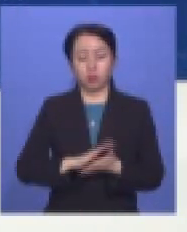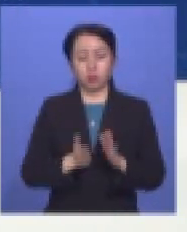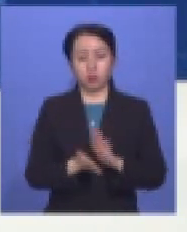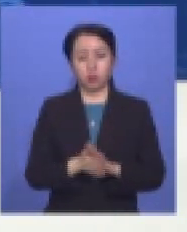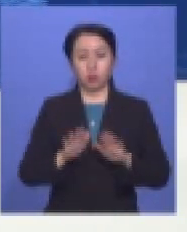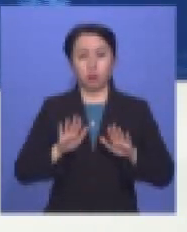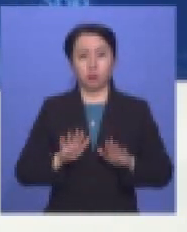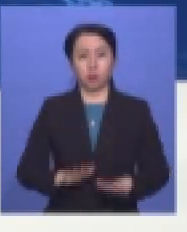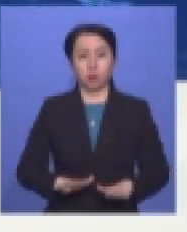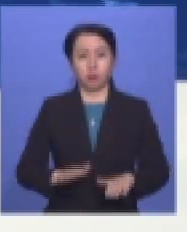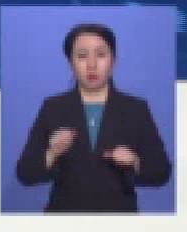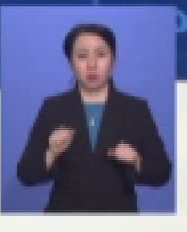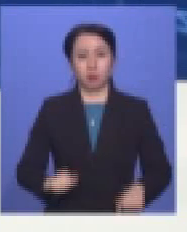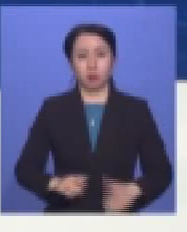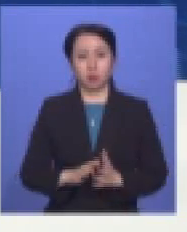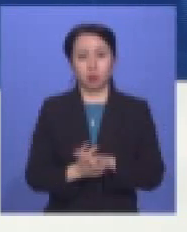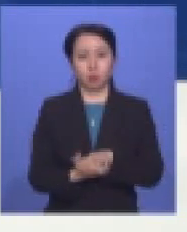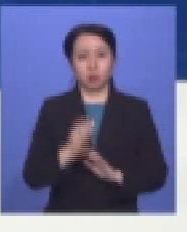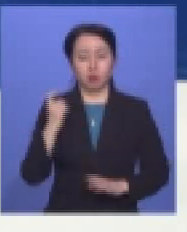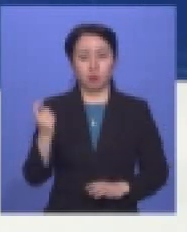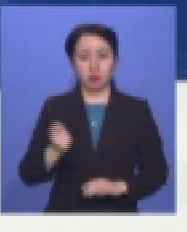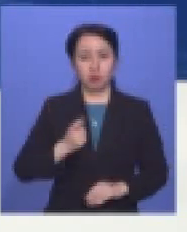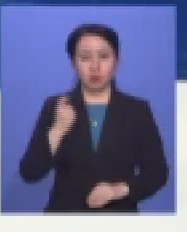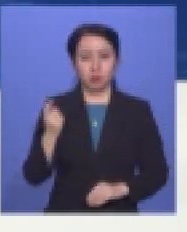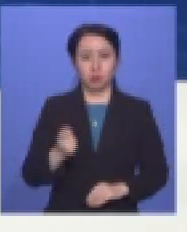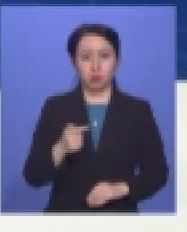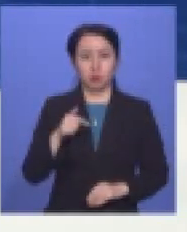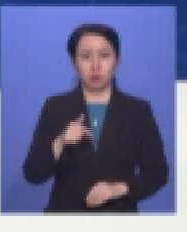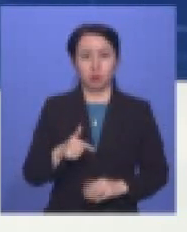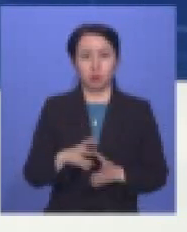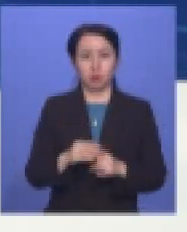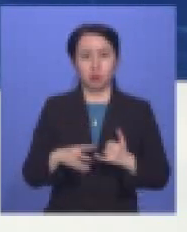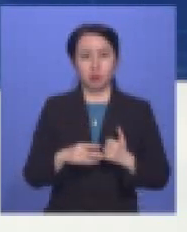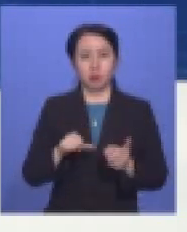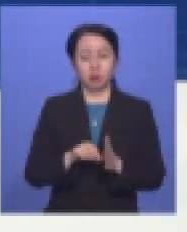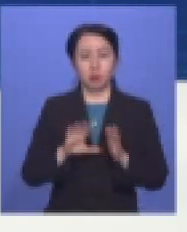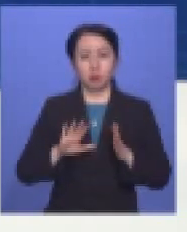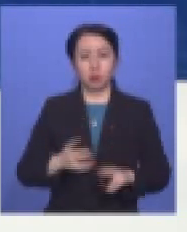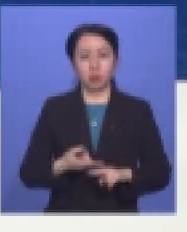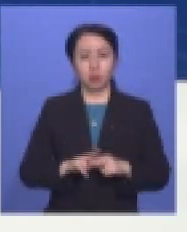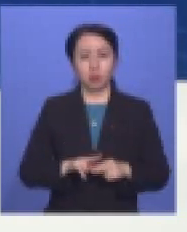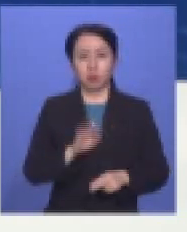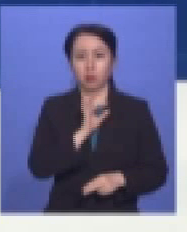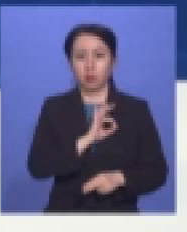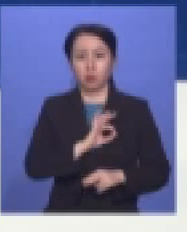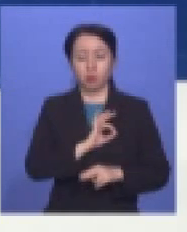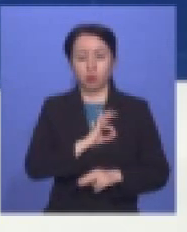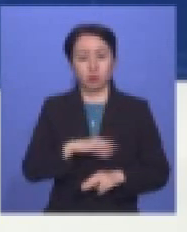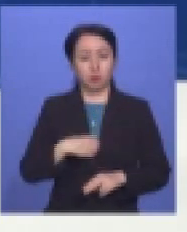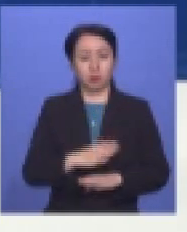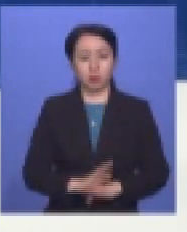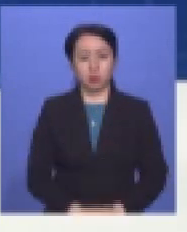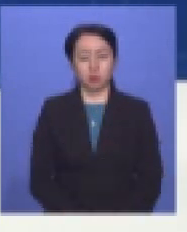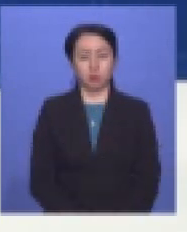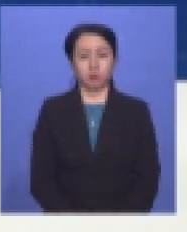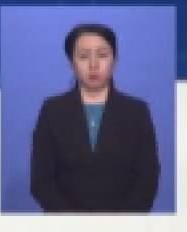благодаря меморандуму между местными властями и сельхозтоваропроизводителями. Кроме того, изъяты земельные участки, которые не